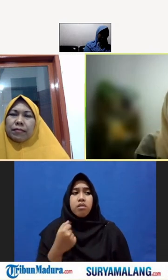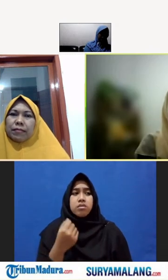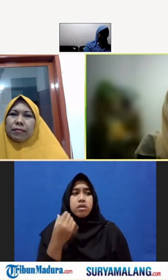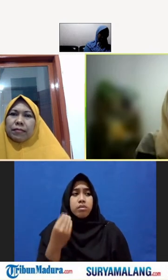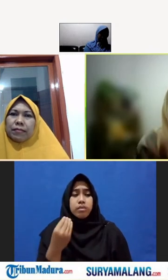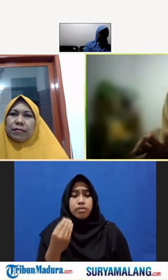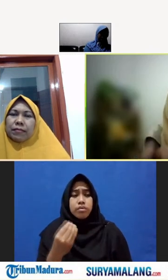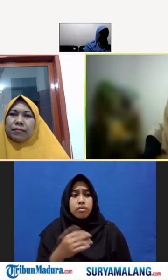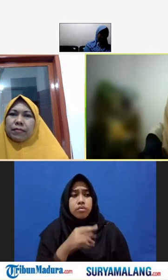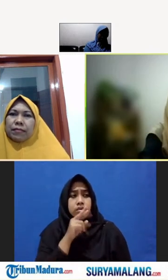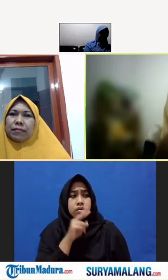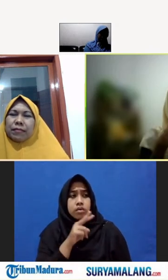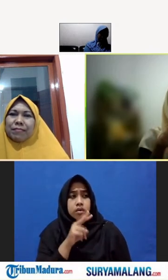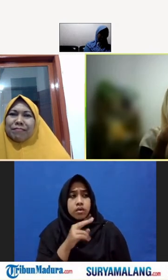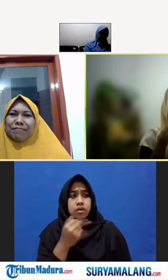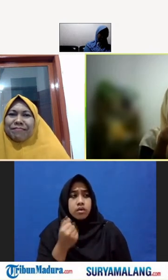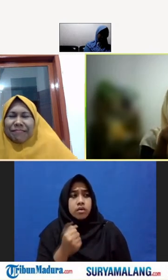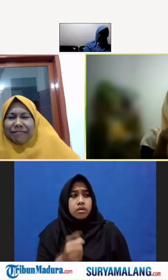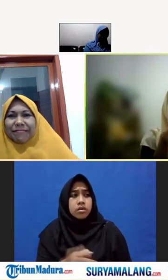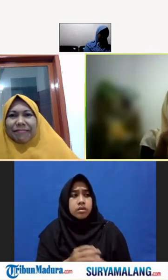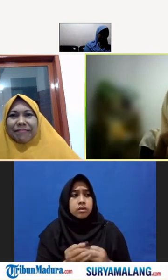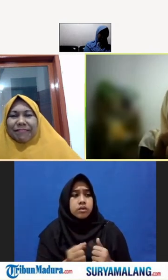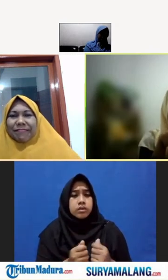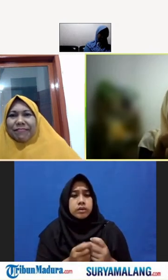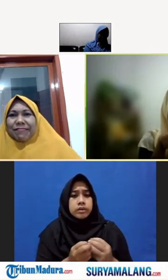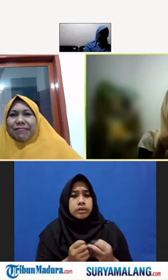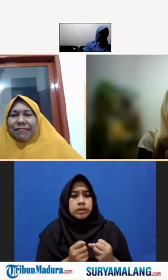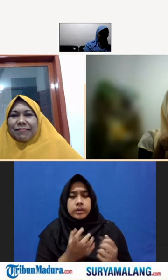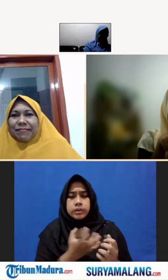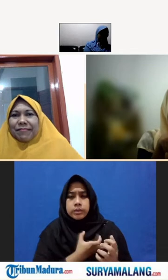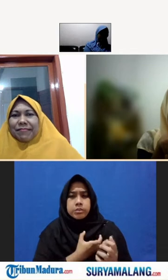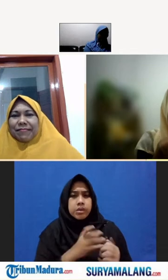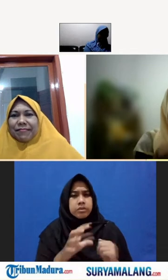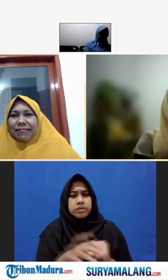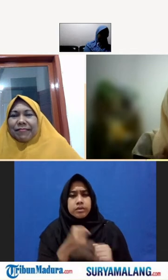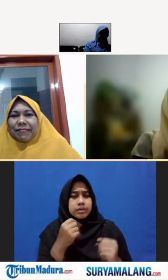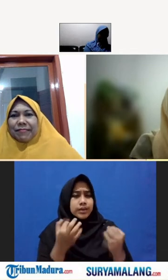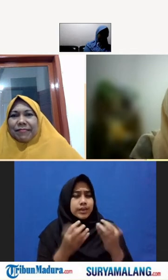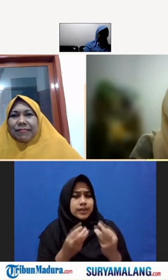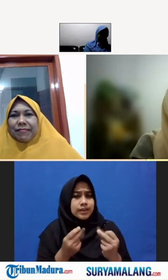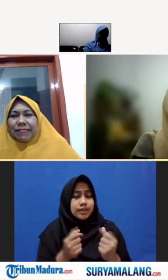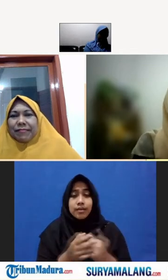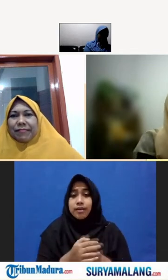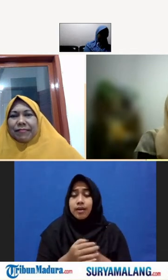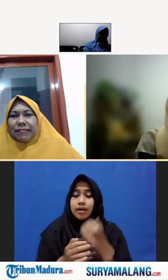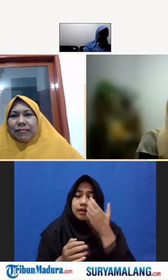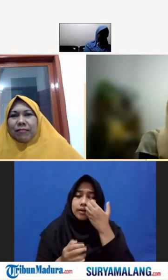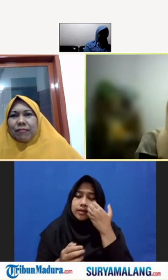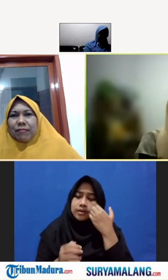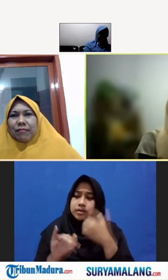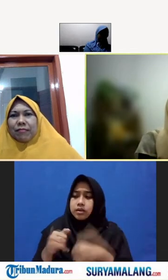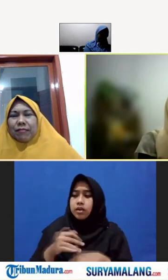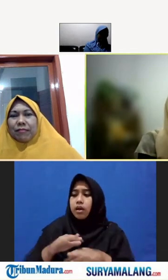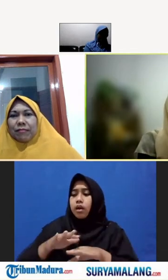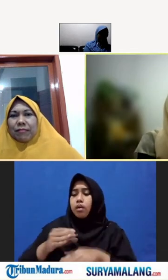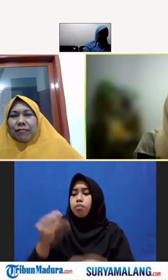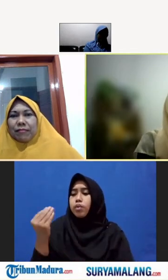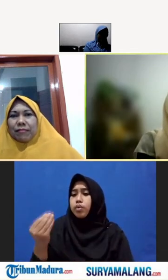liatin. Ya pasti tangannya gregetan pengen ngambil. Iya, iya, iya. Jadi yang menunggu itu mesti dikasih